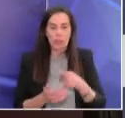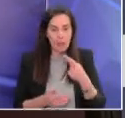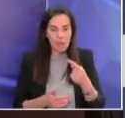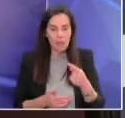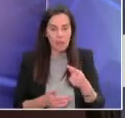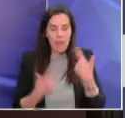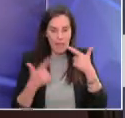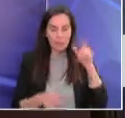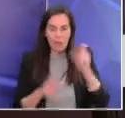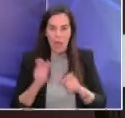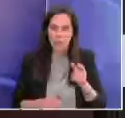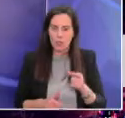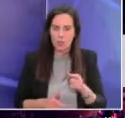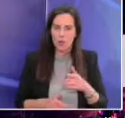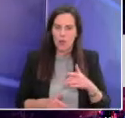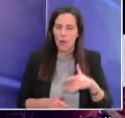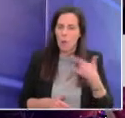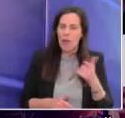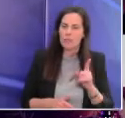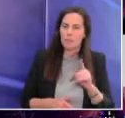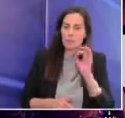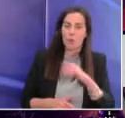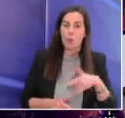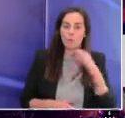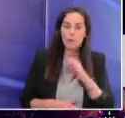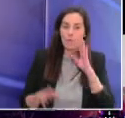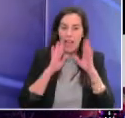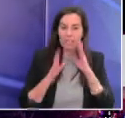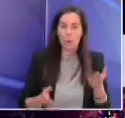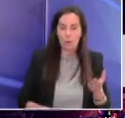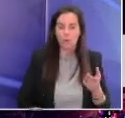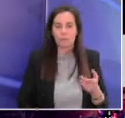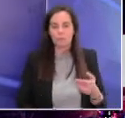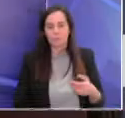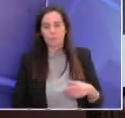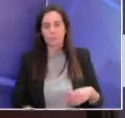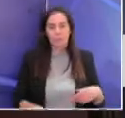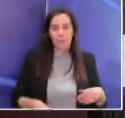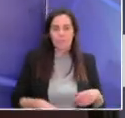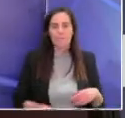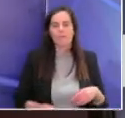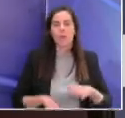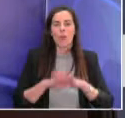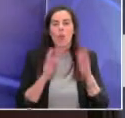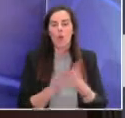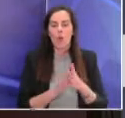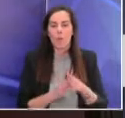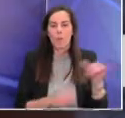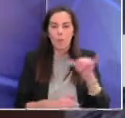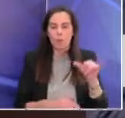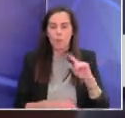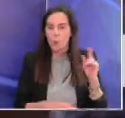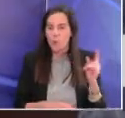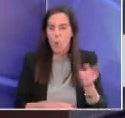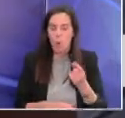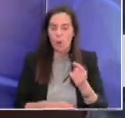ולהסביר לאנשים... וואטסאפ שייכת לאיזה קבוצה, נכון? לפייסבוק, לסטן הגדול. בכלל, גם כל הגורמים האלה, יוטיוב וזה, כולם